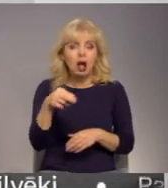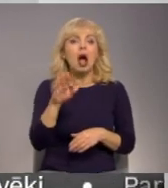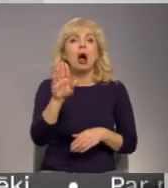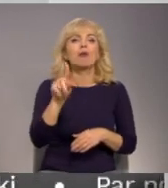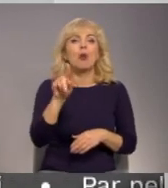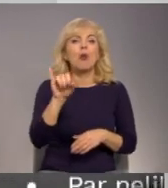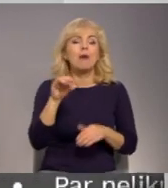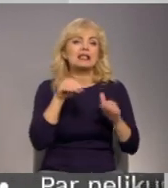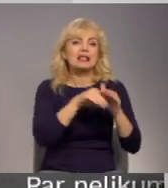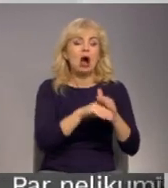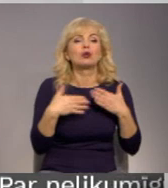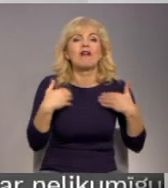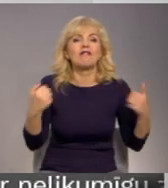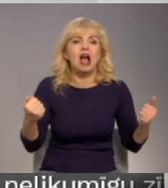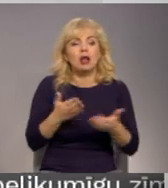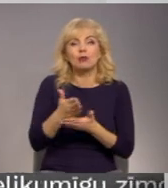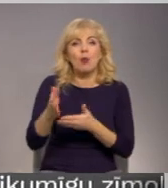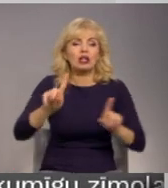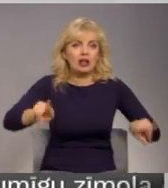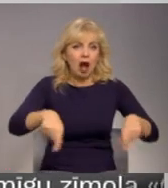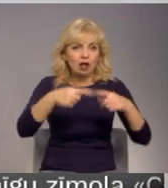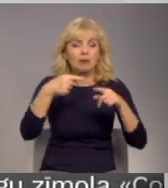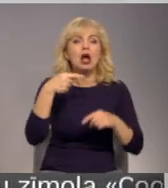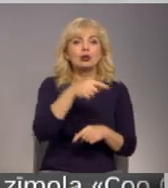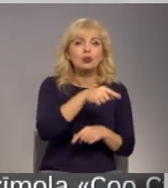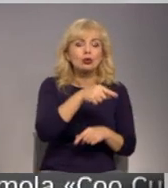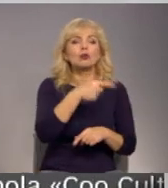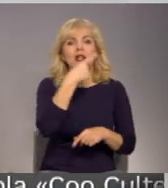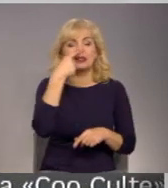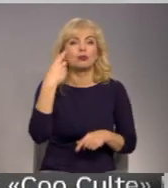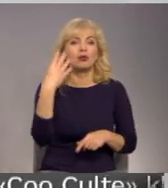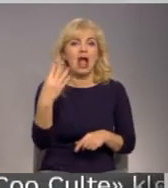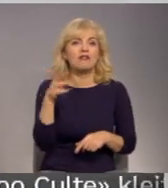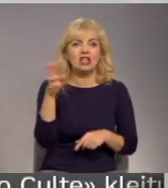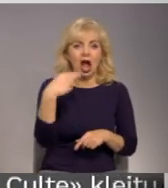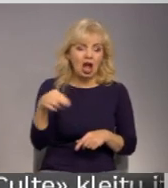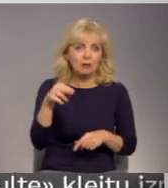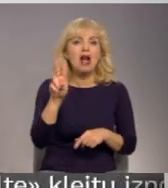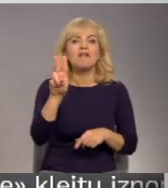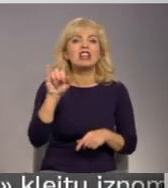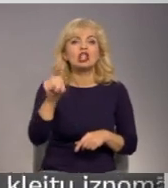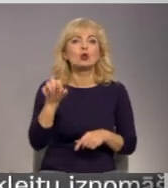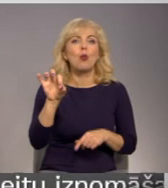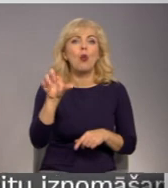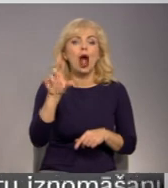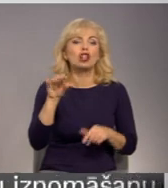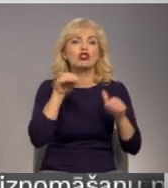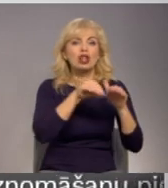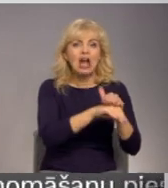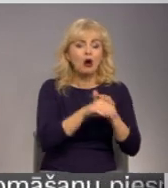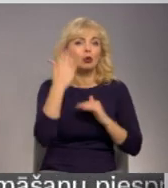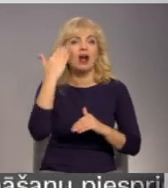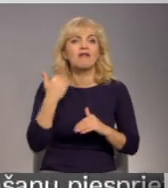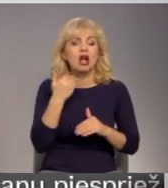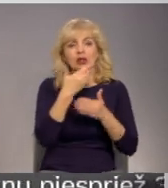par ieguldījumu veselības nozares attīstībā saņems 1109 eiro. Jānis Vītoliņš par ieguldījumu